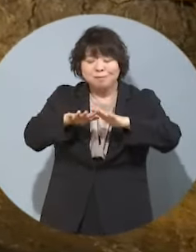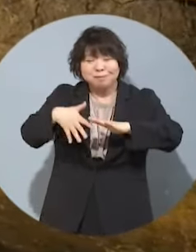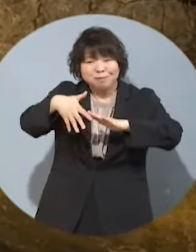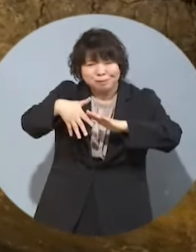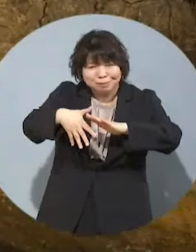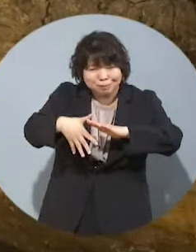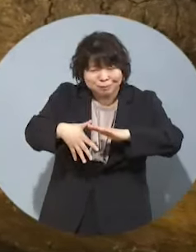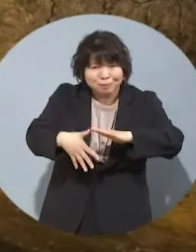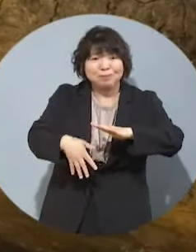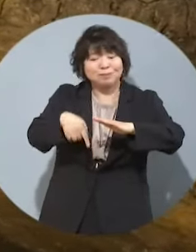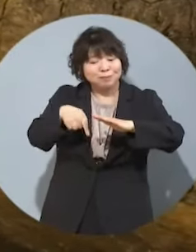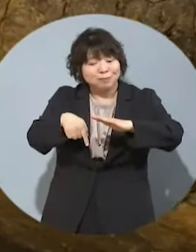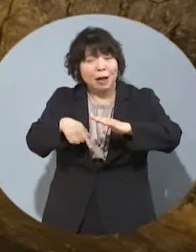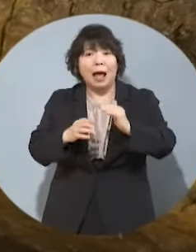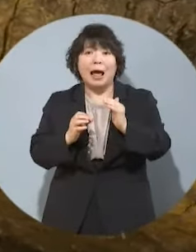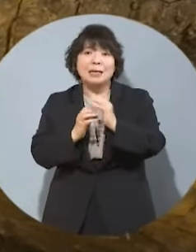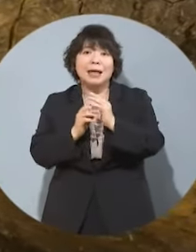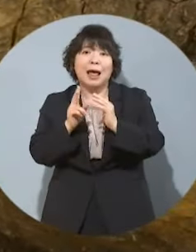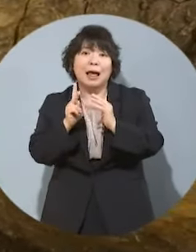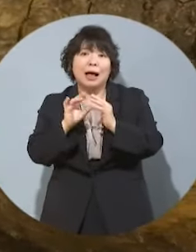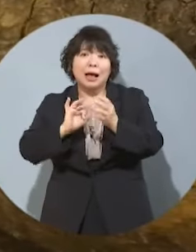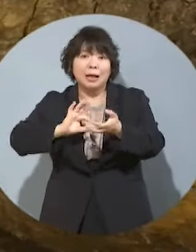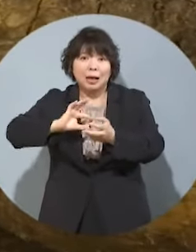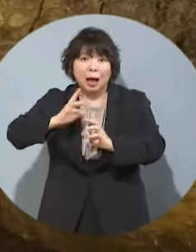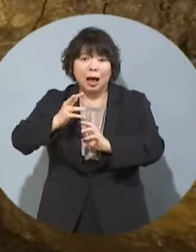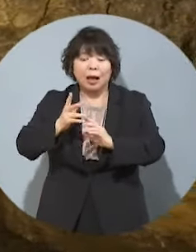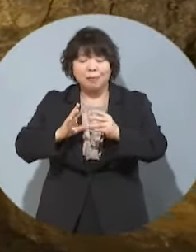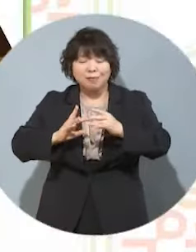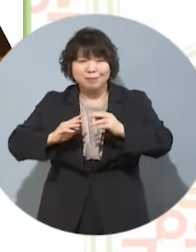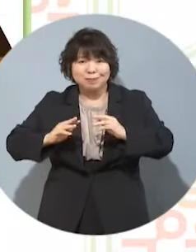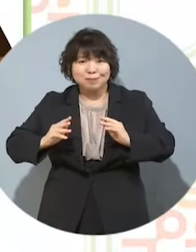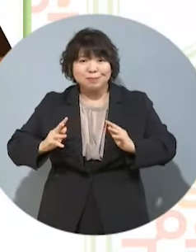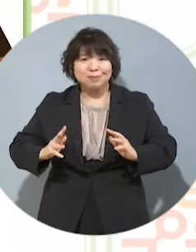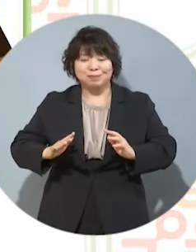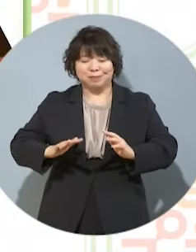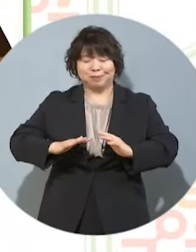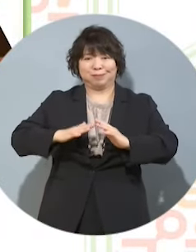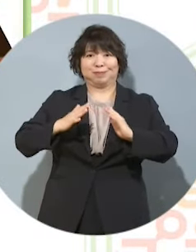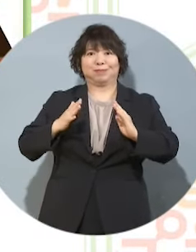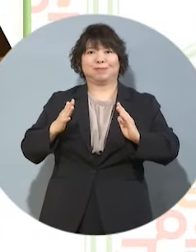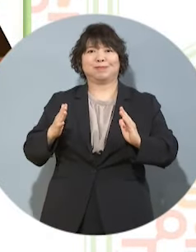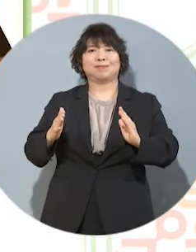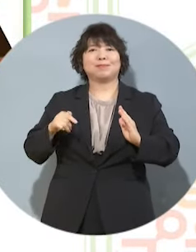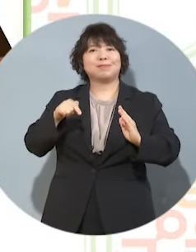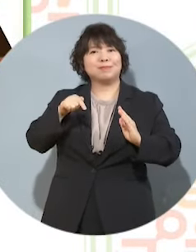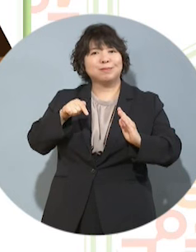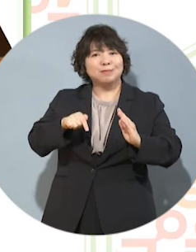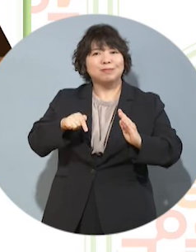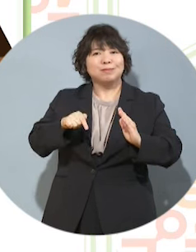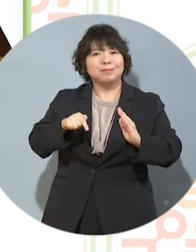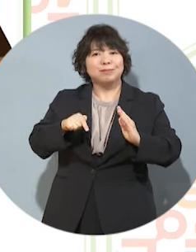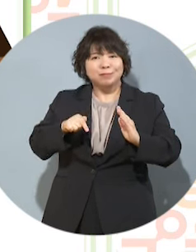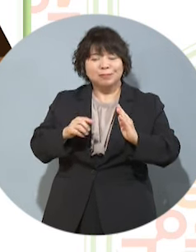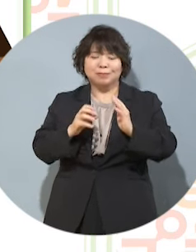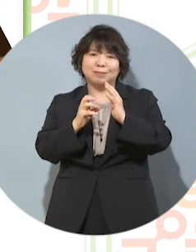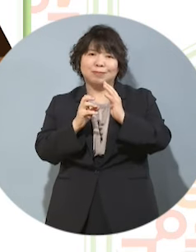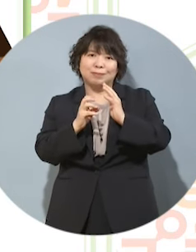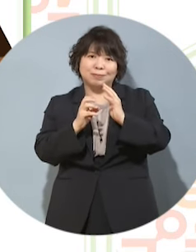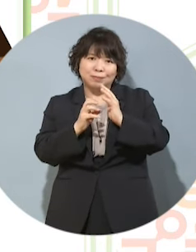地中の石灰岩が溶かされてできた洞窟のことで、溶け出した石灰分を含む水により